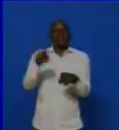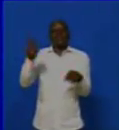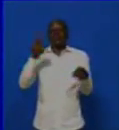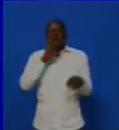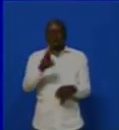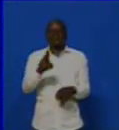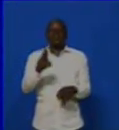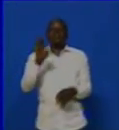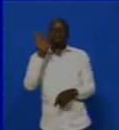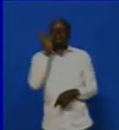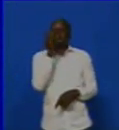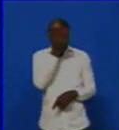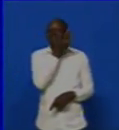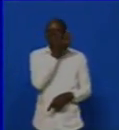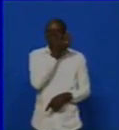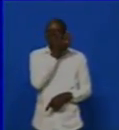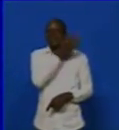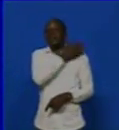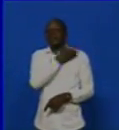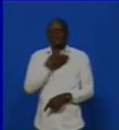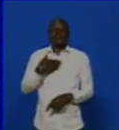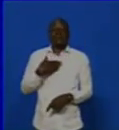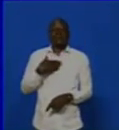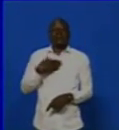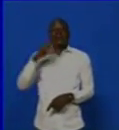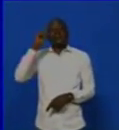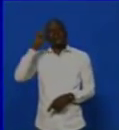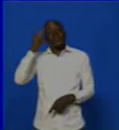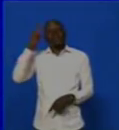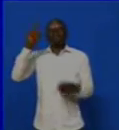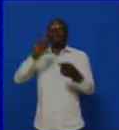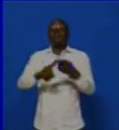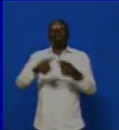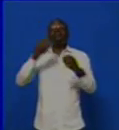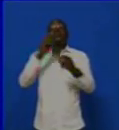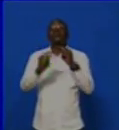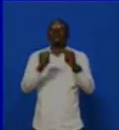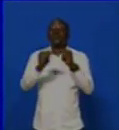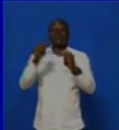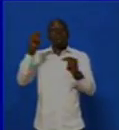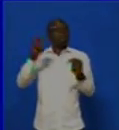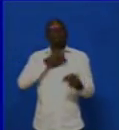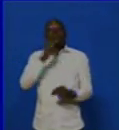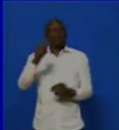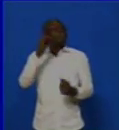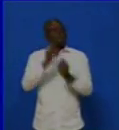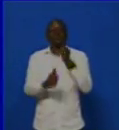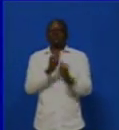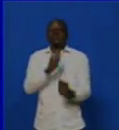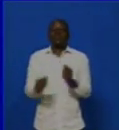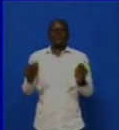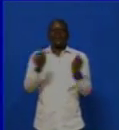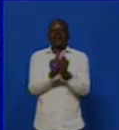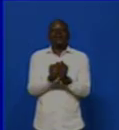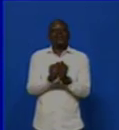floraison et épiaison. Je pense qu'à ce niveau, là également, il n'y a pas d'inquiétude. Avec la clémence de